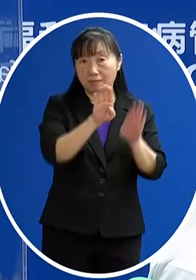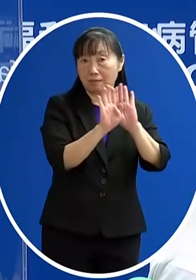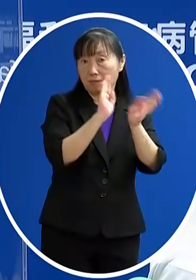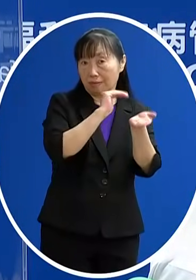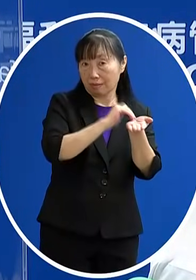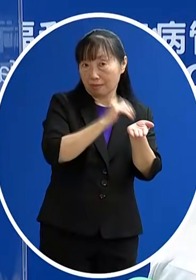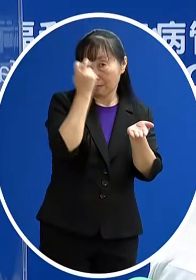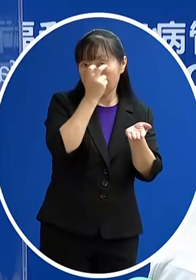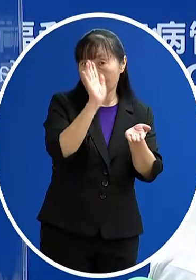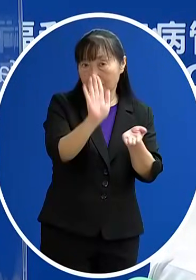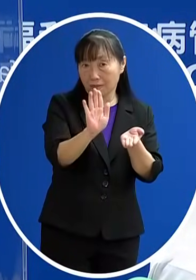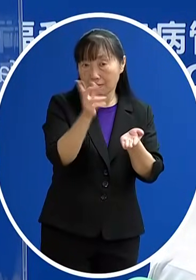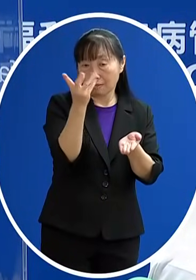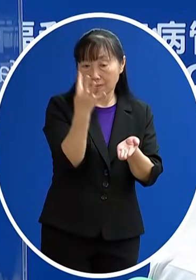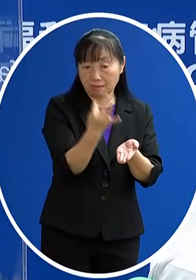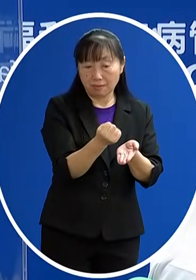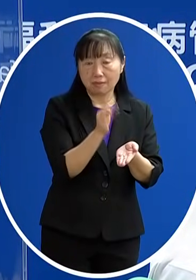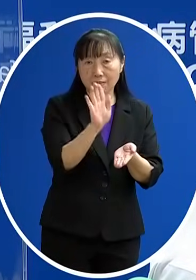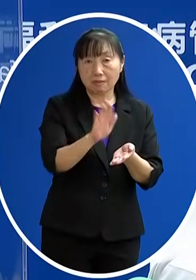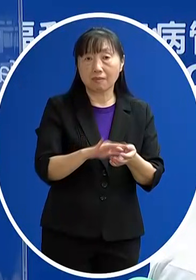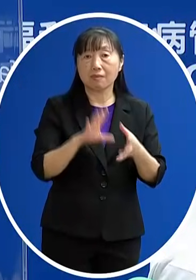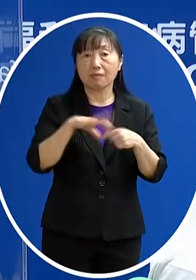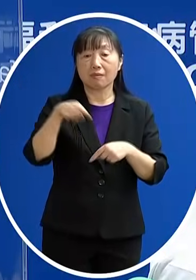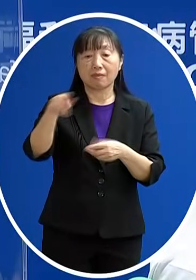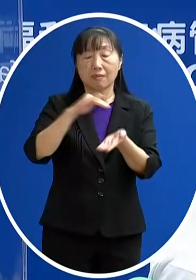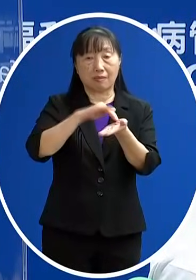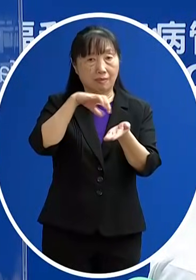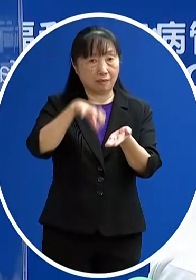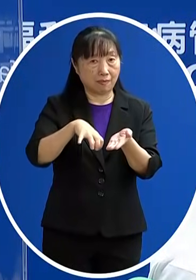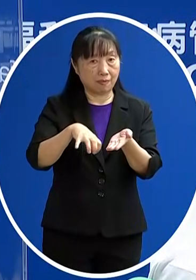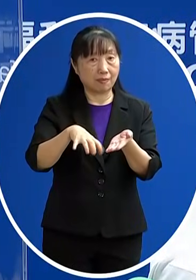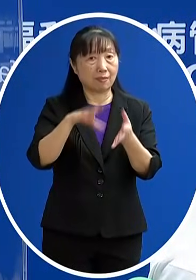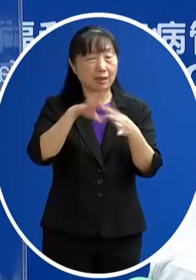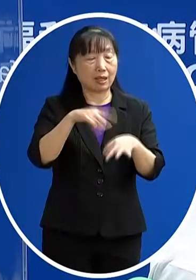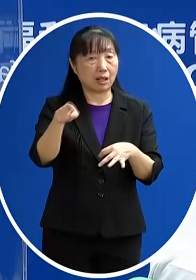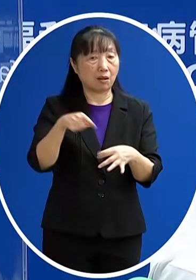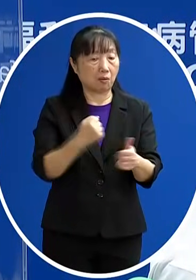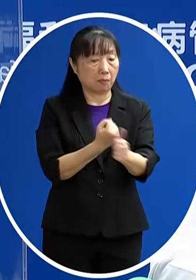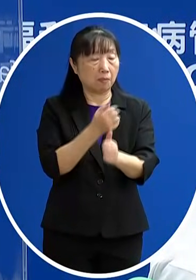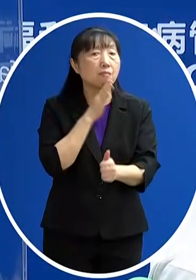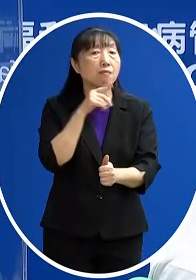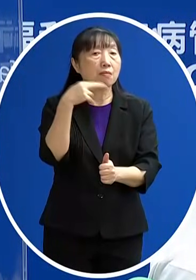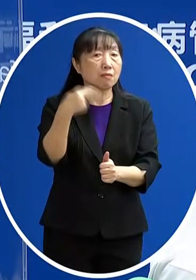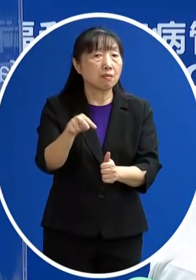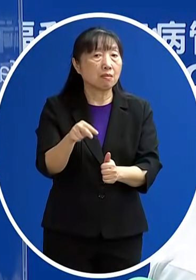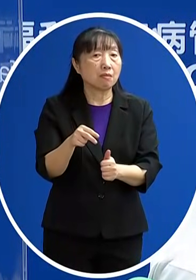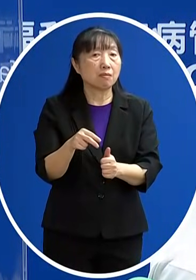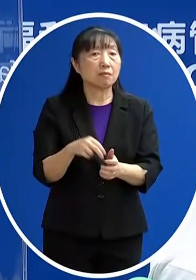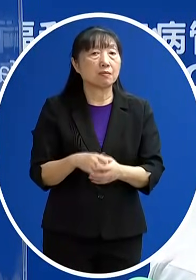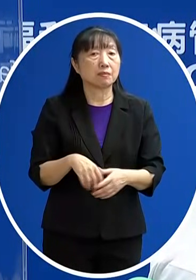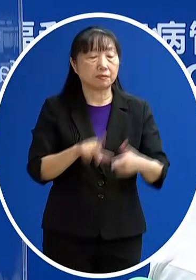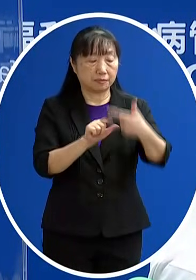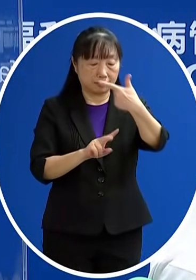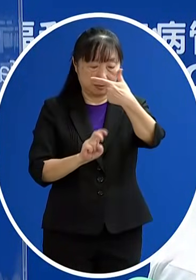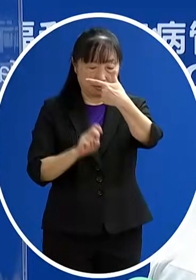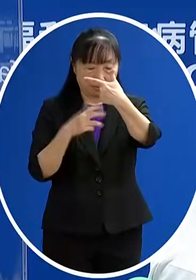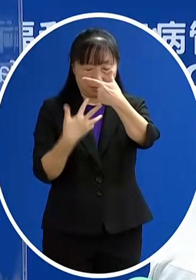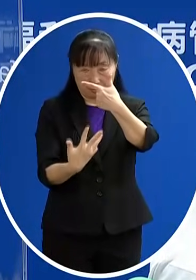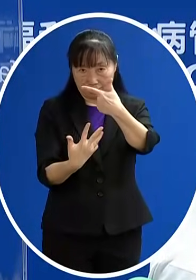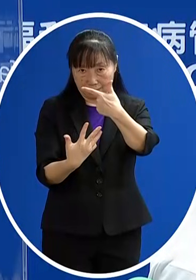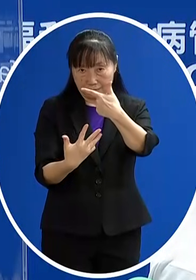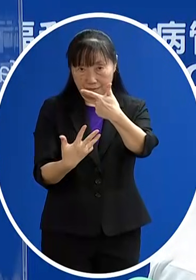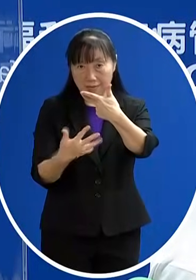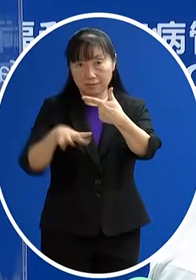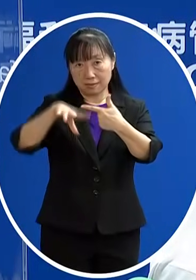看过几次病，所以这个访疗医院除了他的感控升级之外，那整体从6月28号起